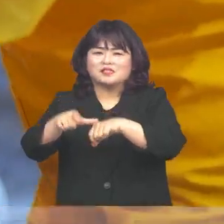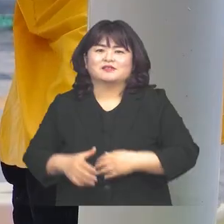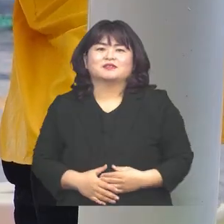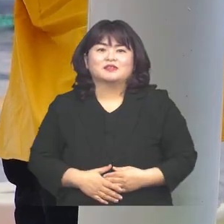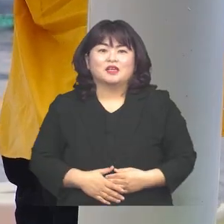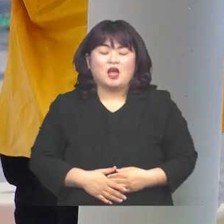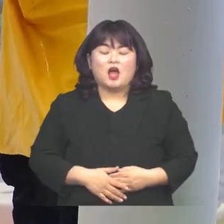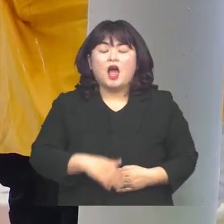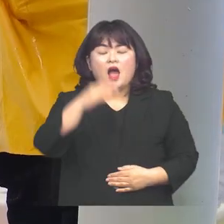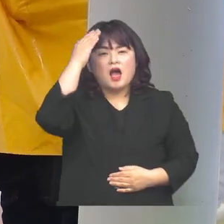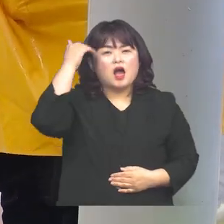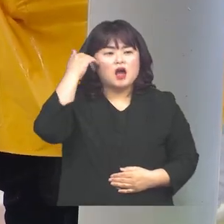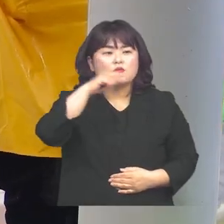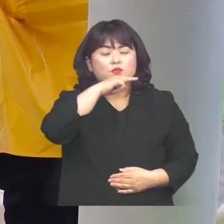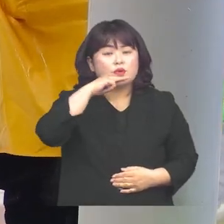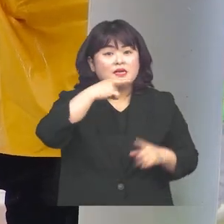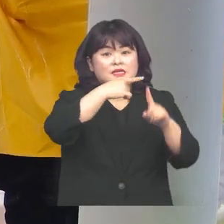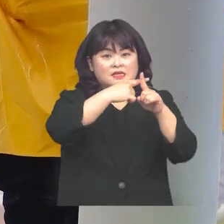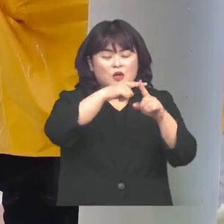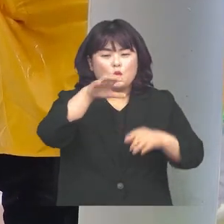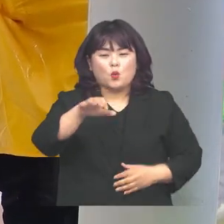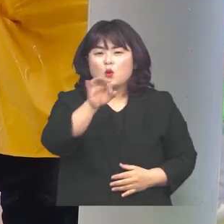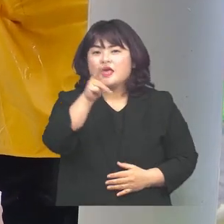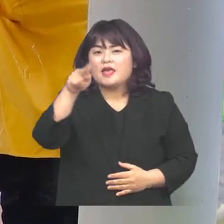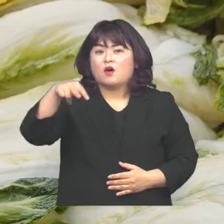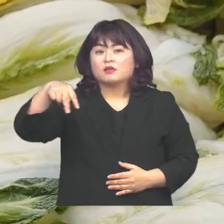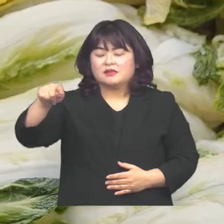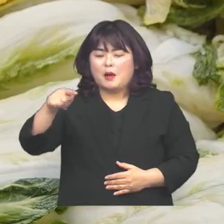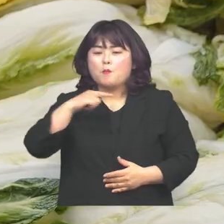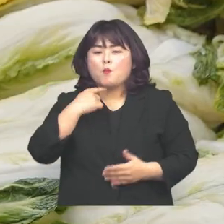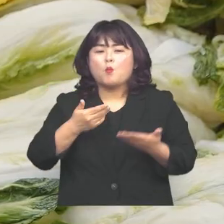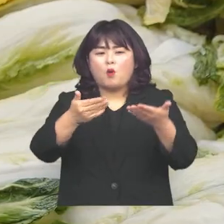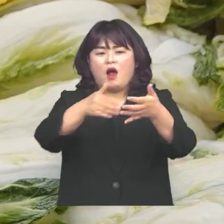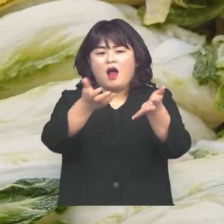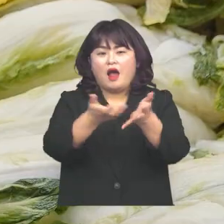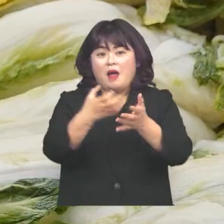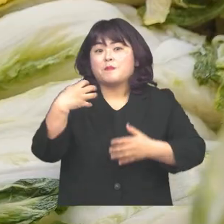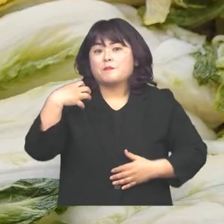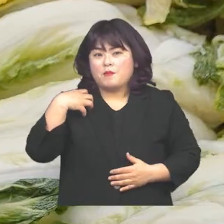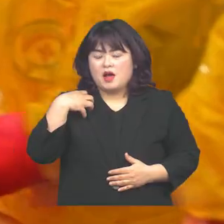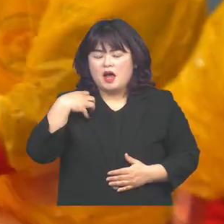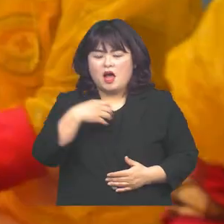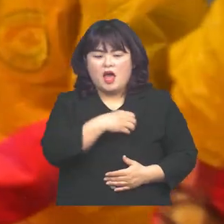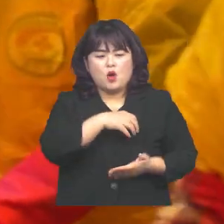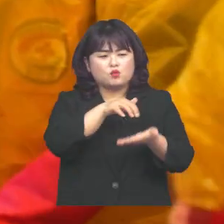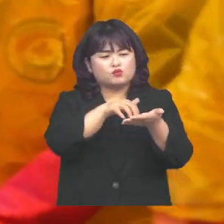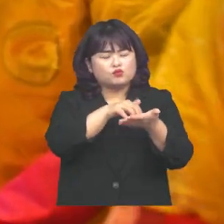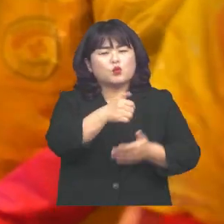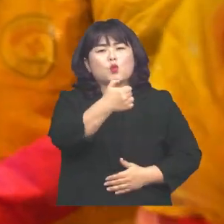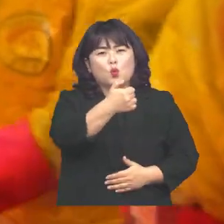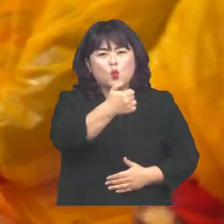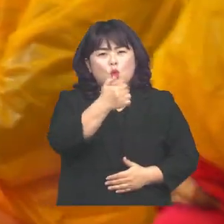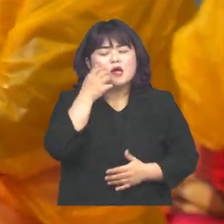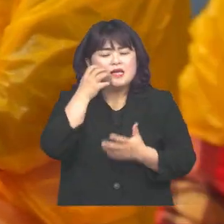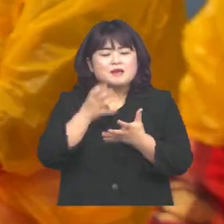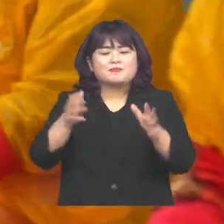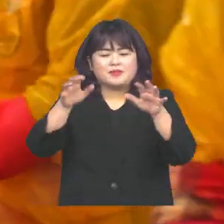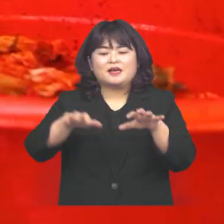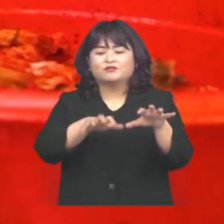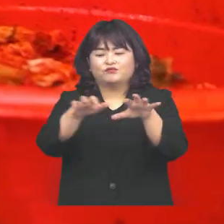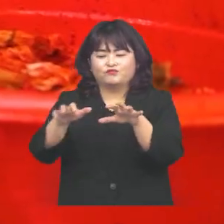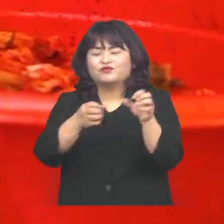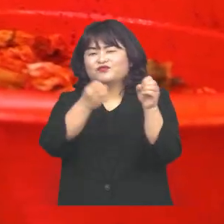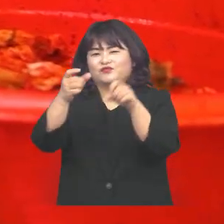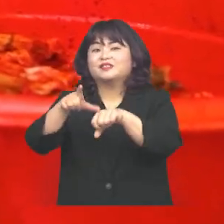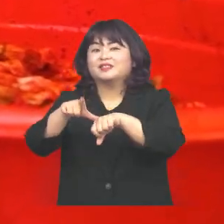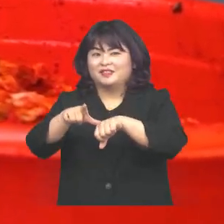이어갔습니다. 대한적십자사 용인역삼봉사회 주관으로 열린 이날 행사에서 이 시장은 회원 50여 명과 김장김치를